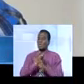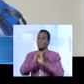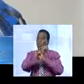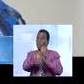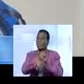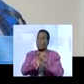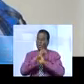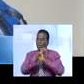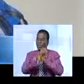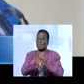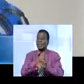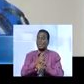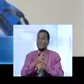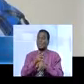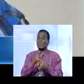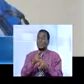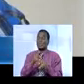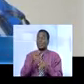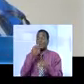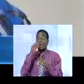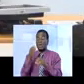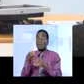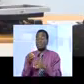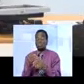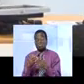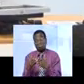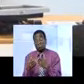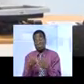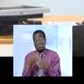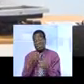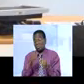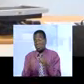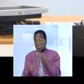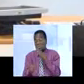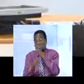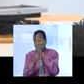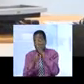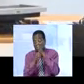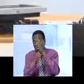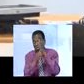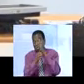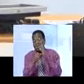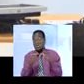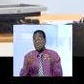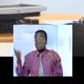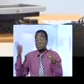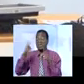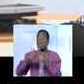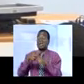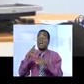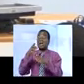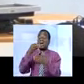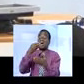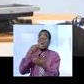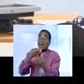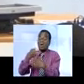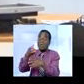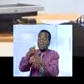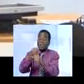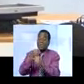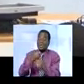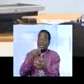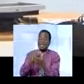propres. Pour cette formation-là. La mission de l'INPHB à Télécom Bretagne est